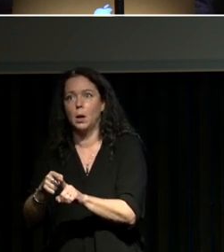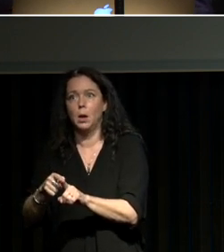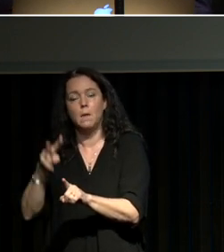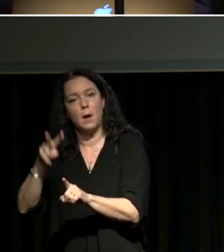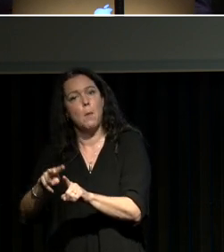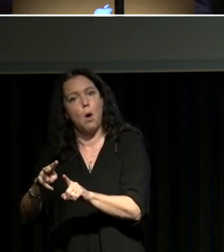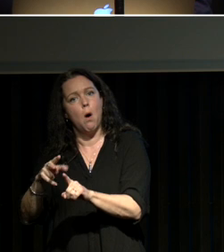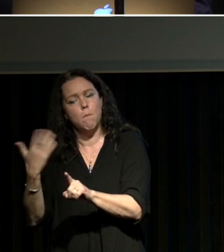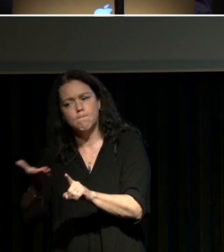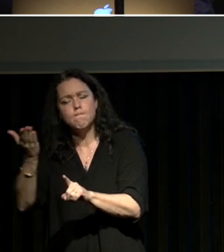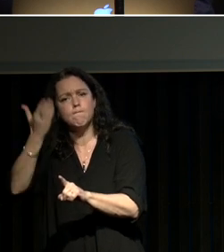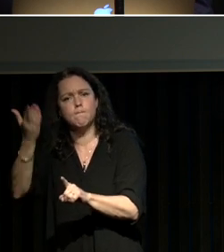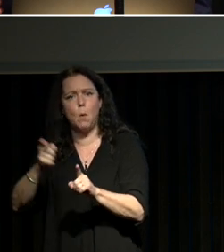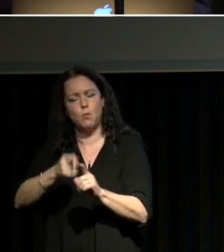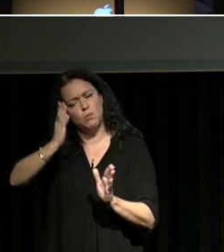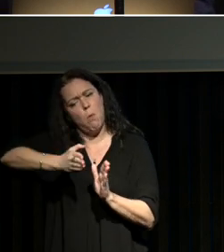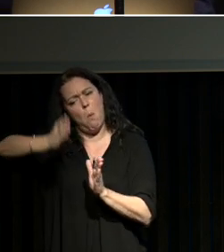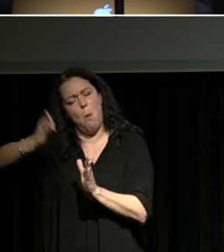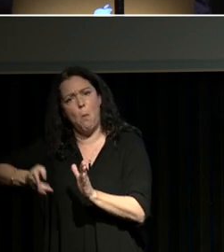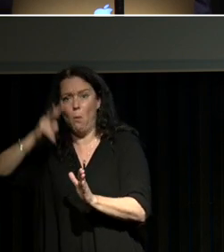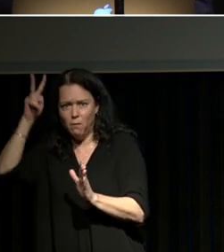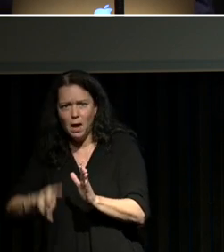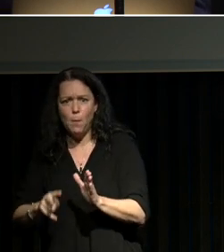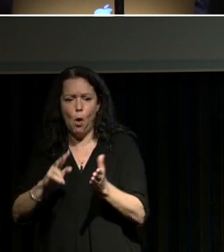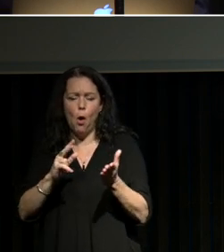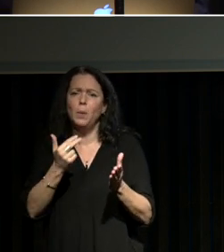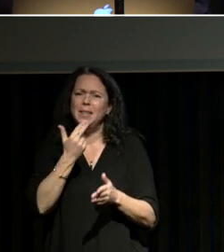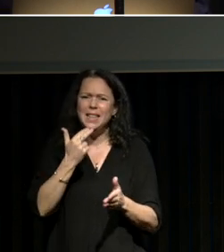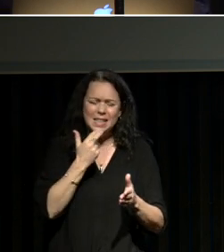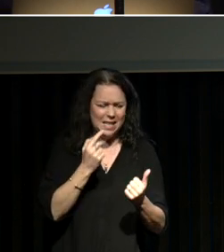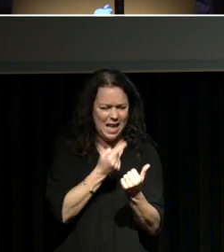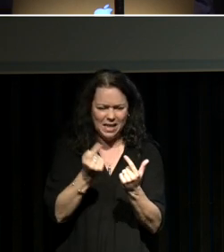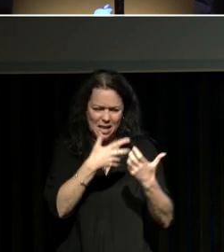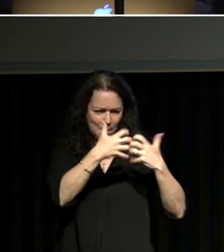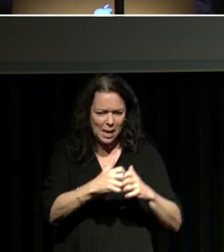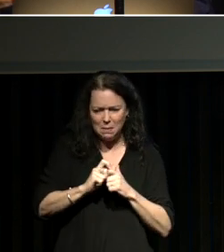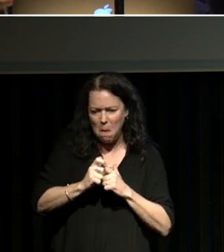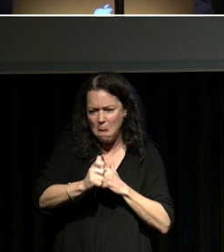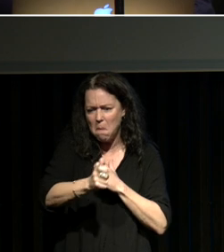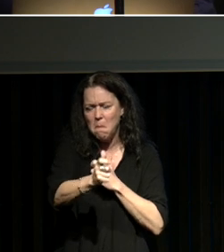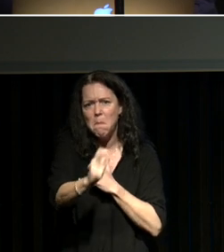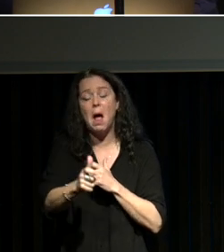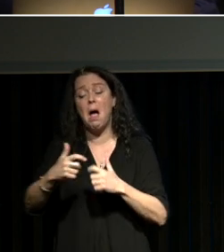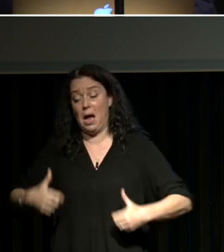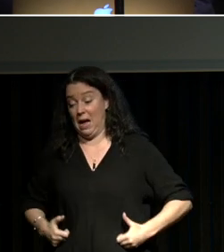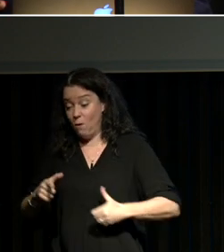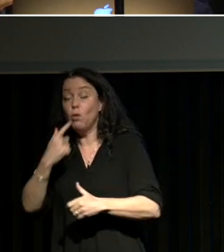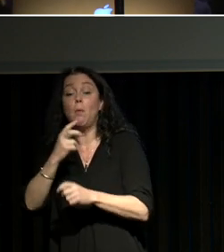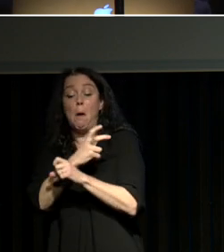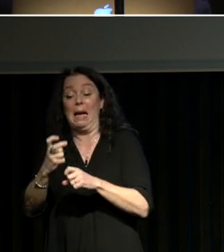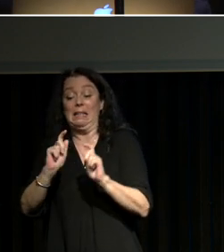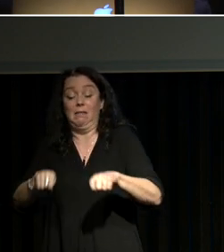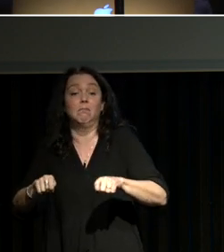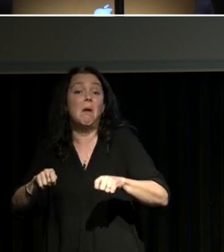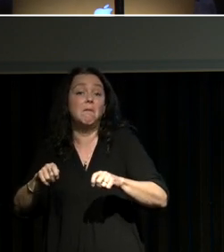bien fait et surtout tellement strict avec l'utilisation de toutes ces techniques et de toutes ces machines que ces greffons qui théoriquement sont à risque sont des greffons